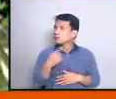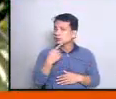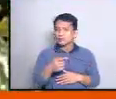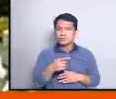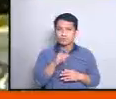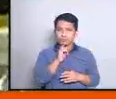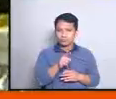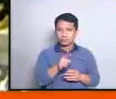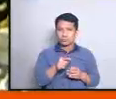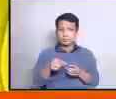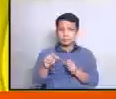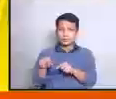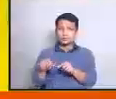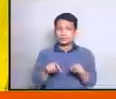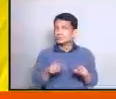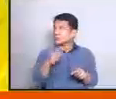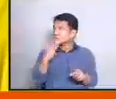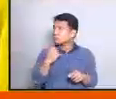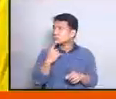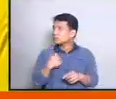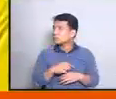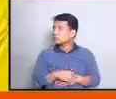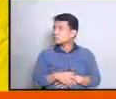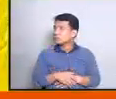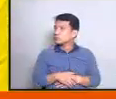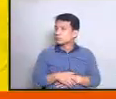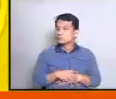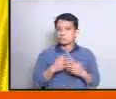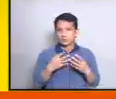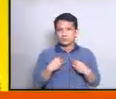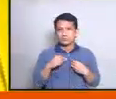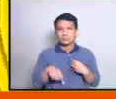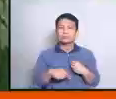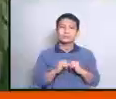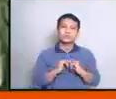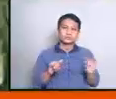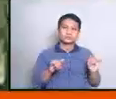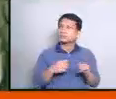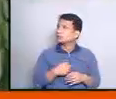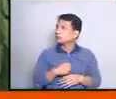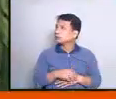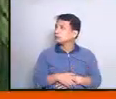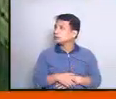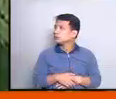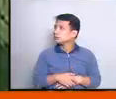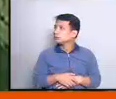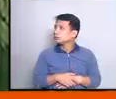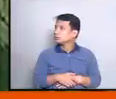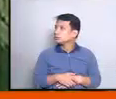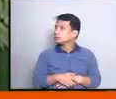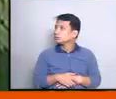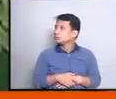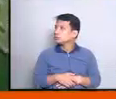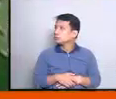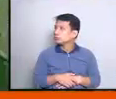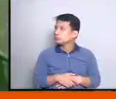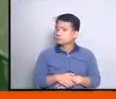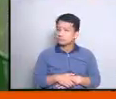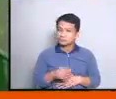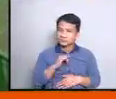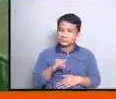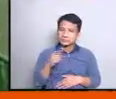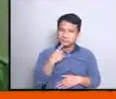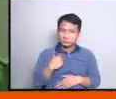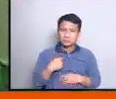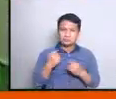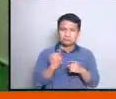siya raw talagang tagalako, hindi na nakatanggi at umamin pa na gumagamit din siya ng solvent. Meron po kami ngayon po kayo, pero